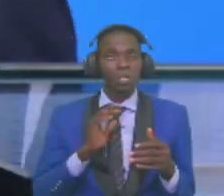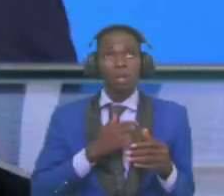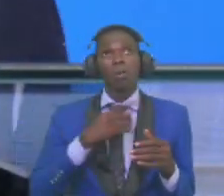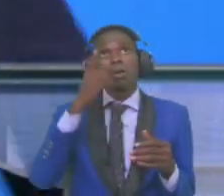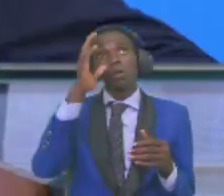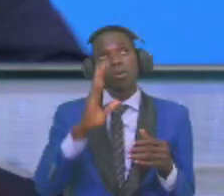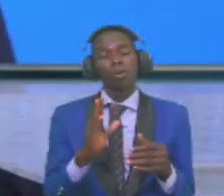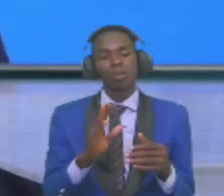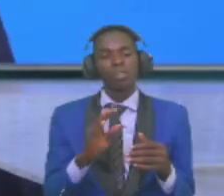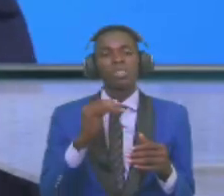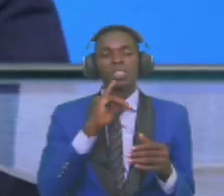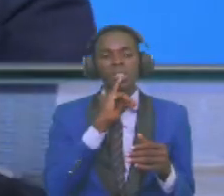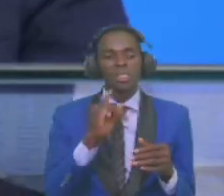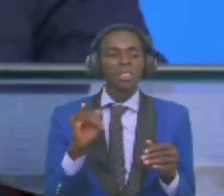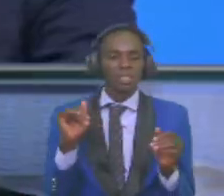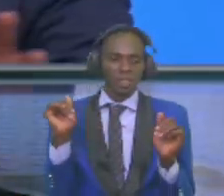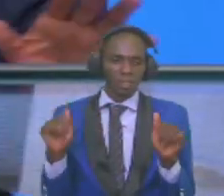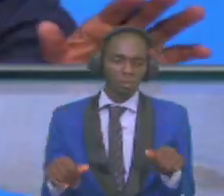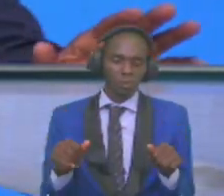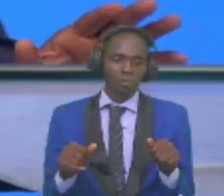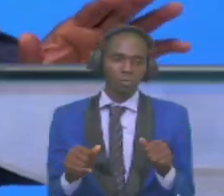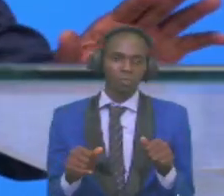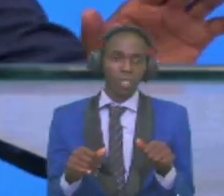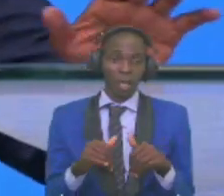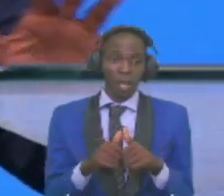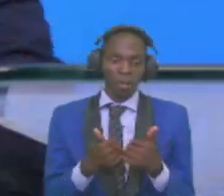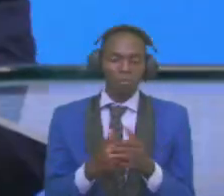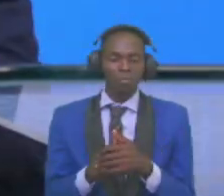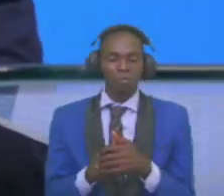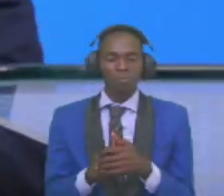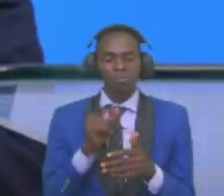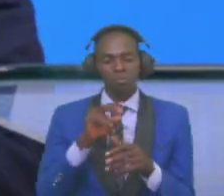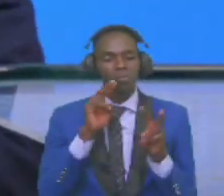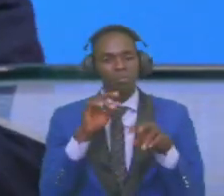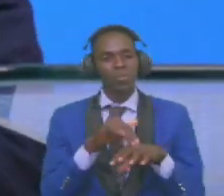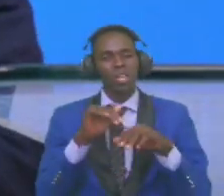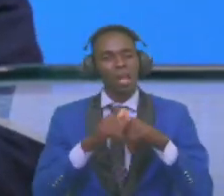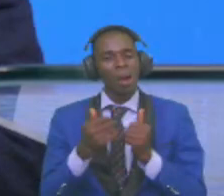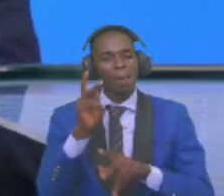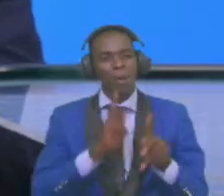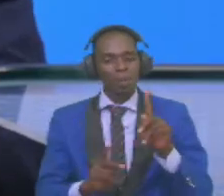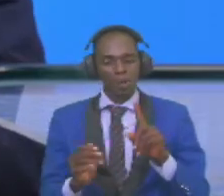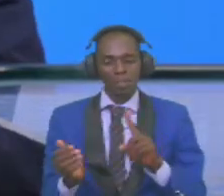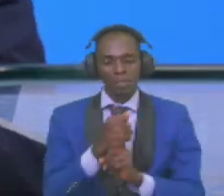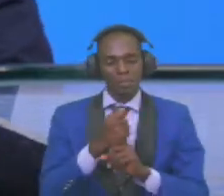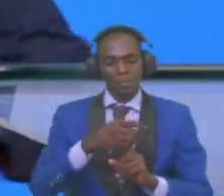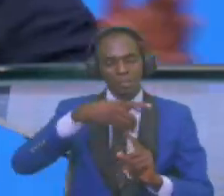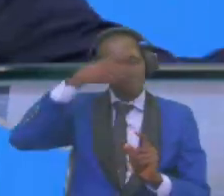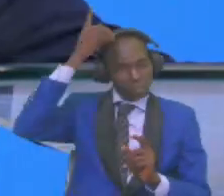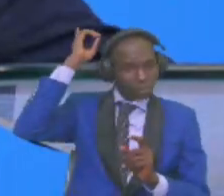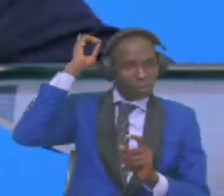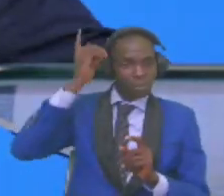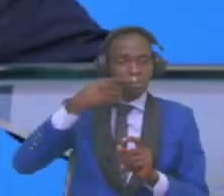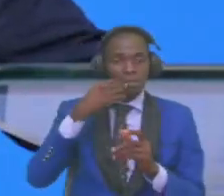il peut le faire ça c'est ce que nous appelons le courage et d'oser mets vins c'est vrai ils ont vu